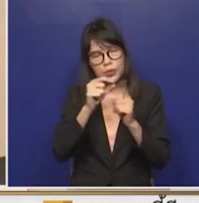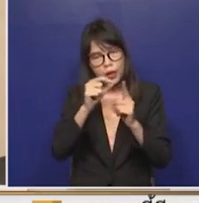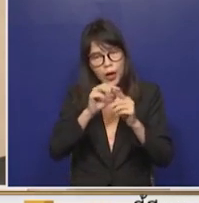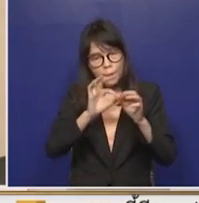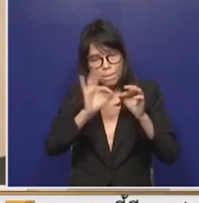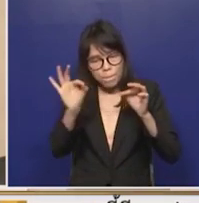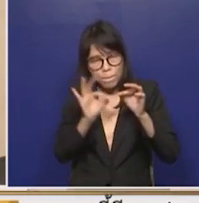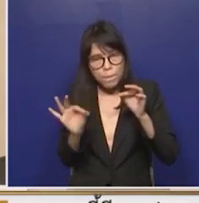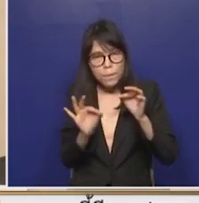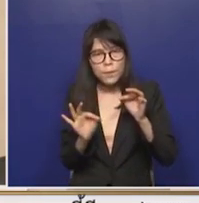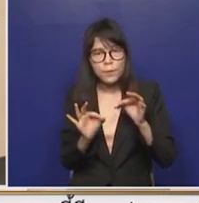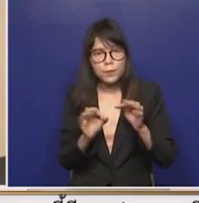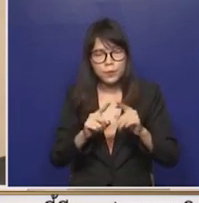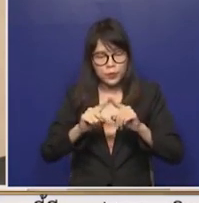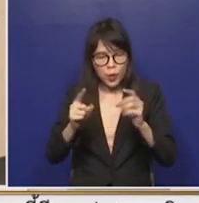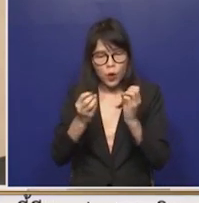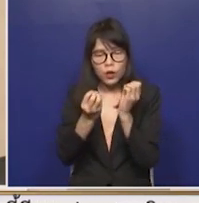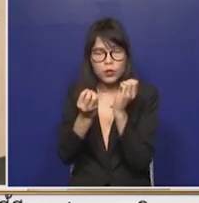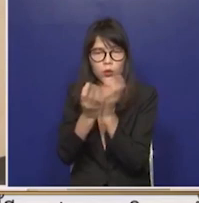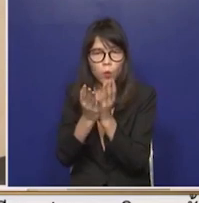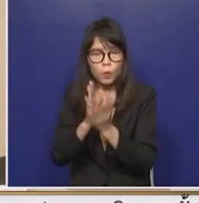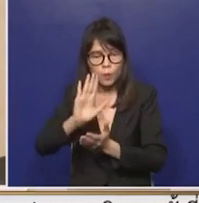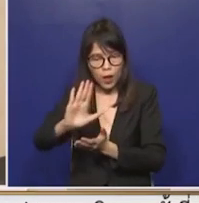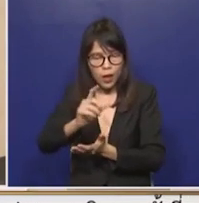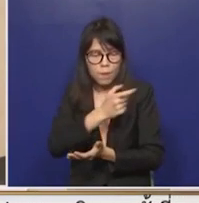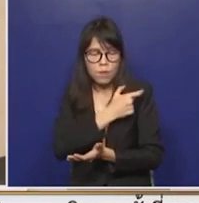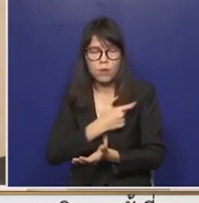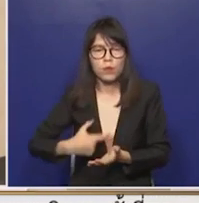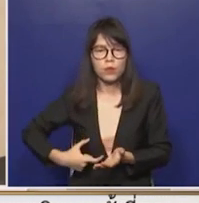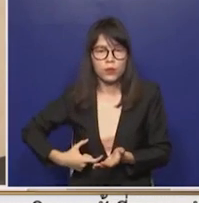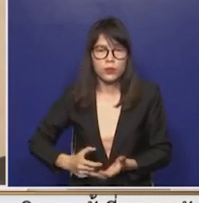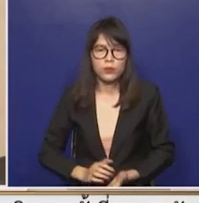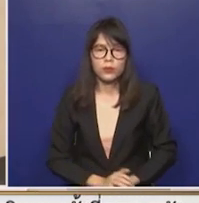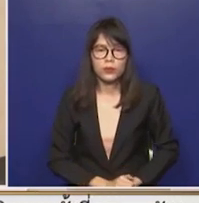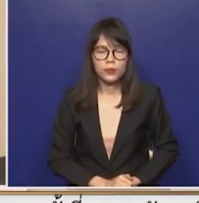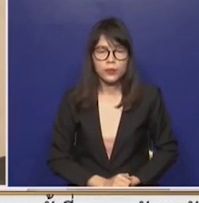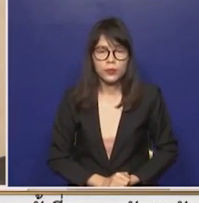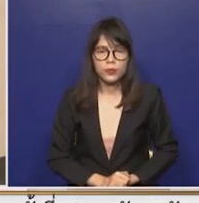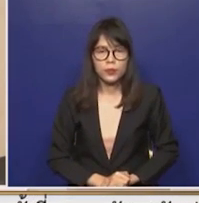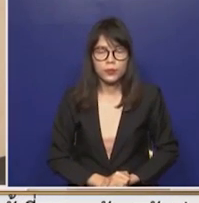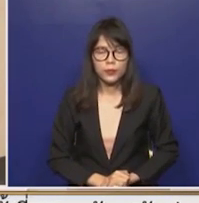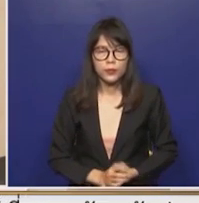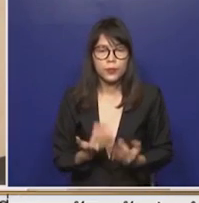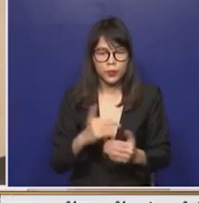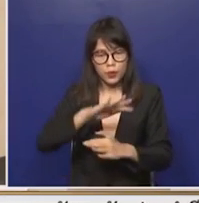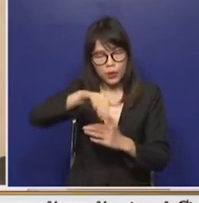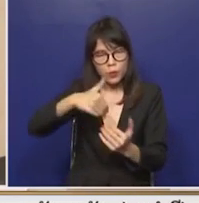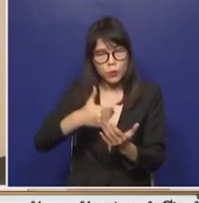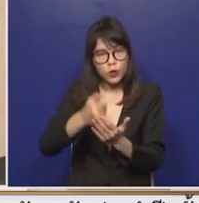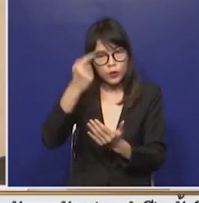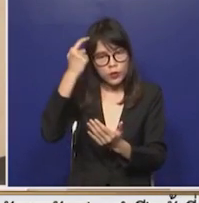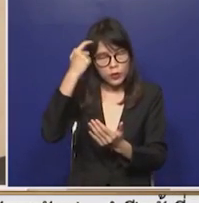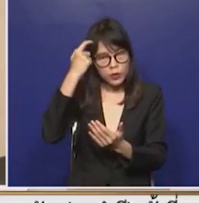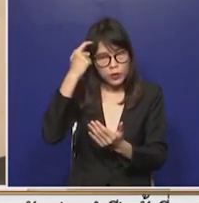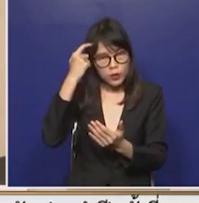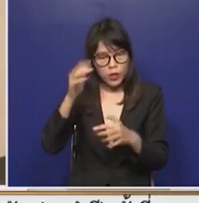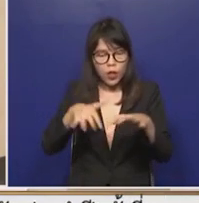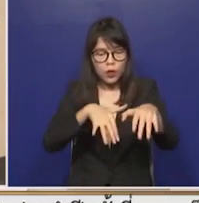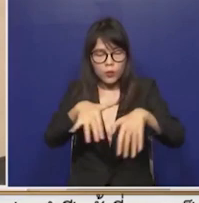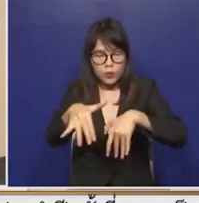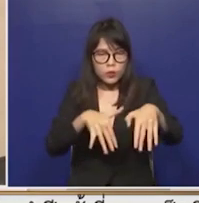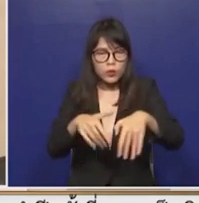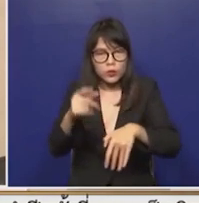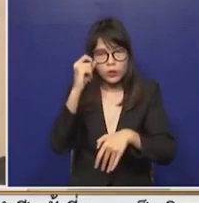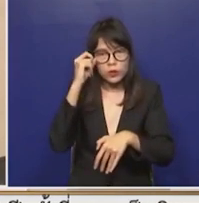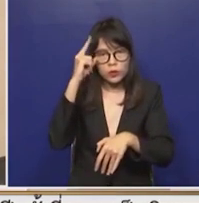ล้ำต่อสถาบันพระมหากษัตริย์อันนี้คือสิ่งที่เป็นประเด็นสำคัญที่อยากให้พวกเราได้เข้าใจร่วมกันและพี่น้องประชาชนได้เข้าใ